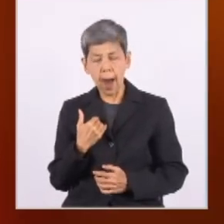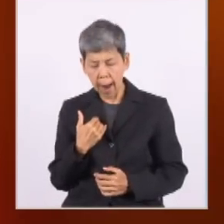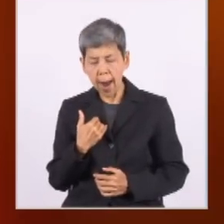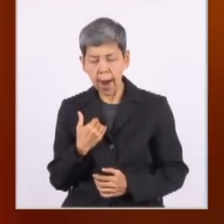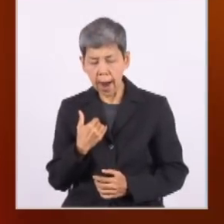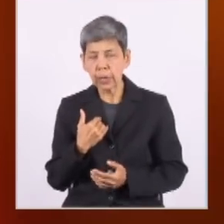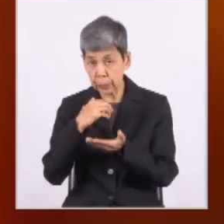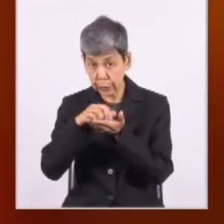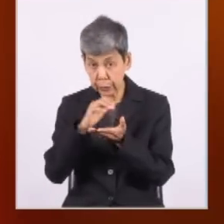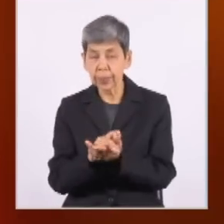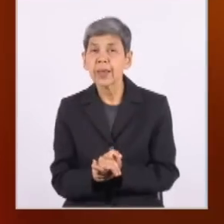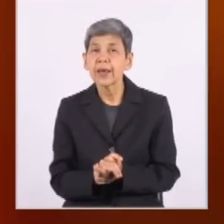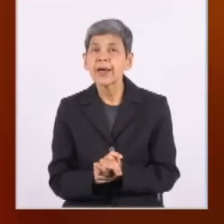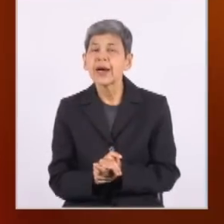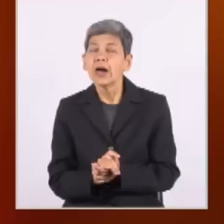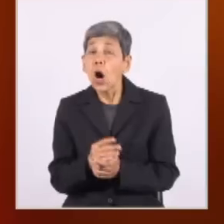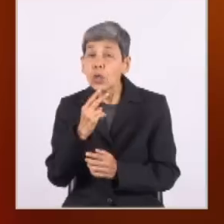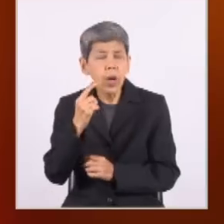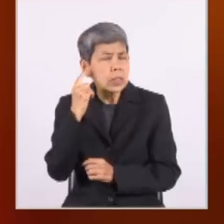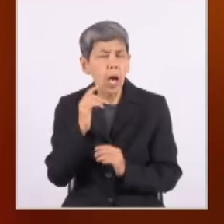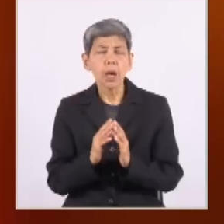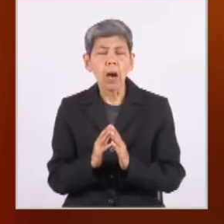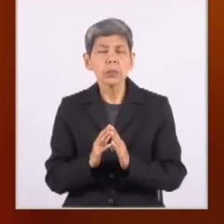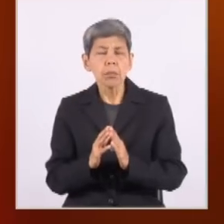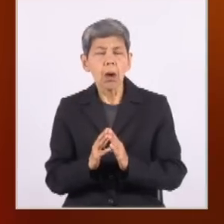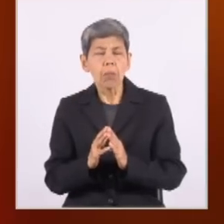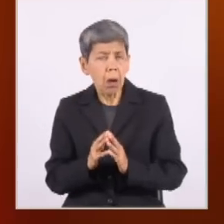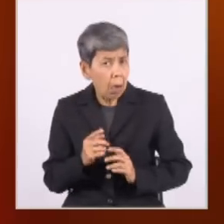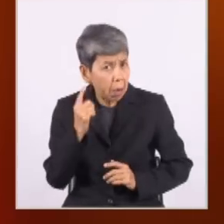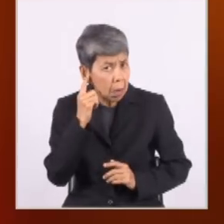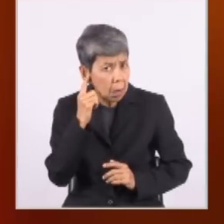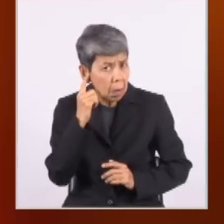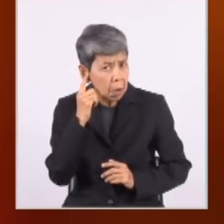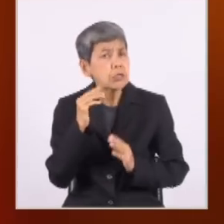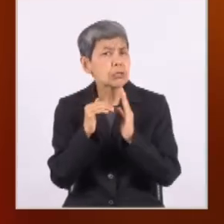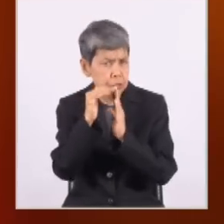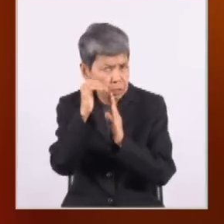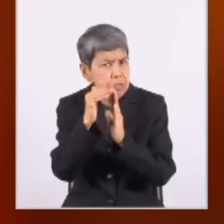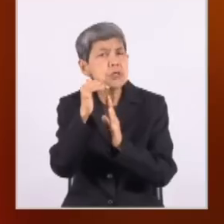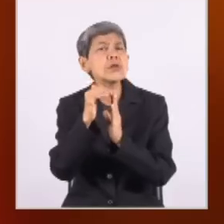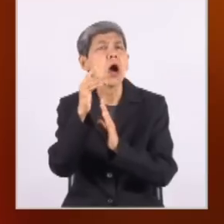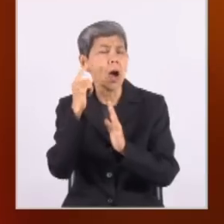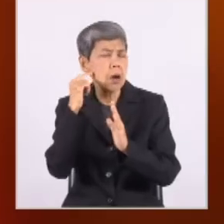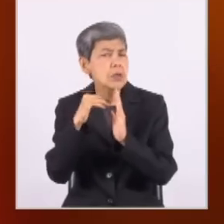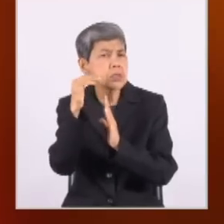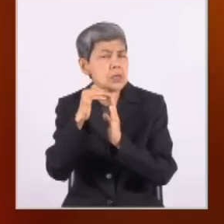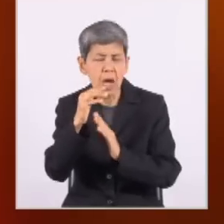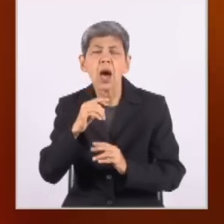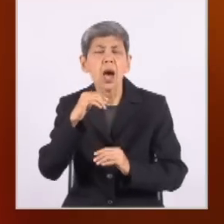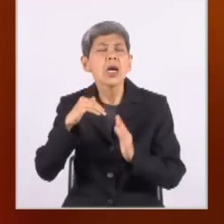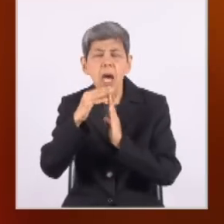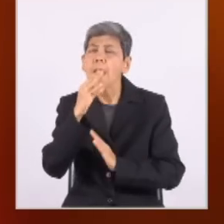วันนี้เพราะว่าคุณเจมส์นะครับฟังเสียงสวดแล้วฟันธงว่าเป็นสำเนียงเหนือค่ะเป็นสำเนียงเหนือเขาสวดแบบ